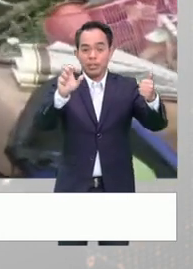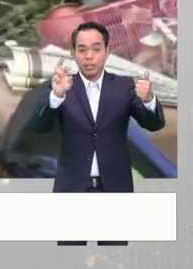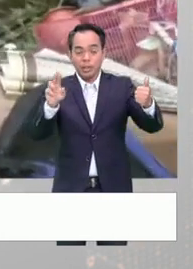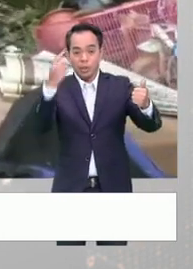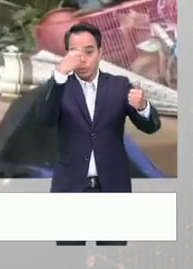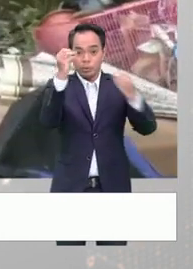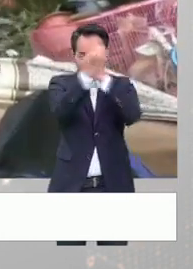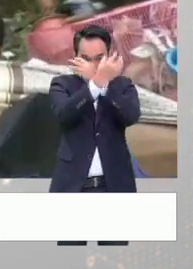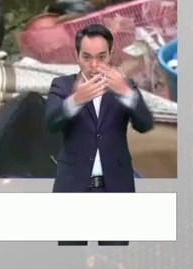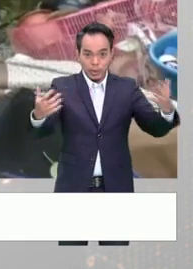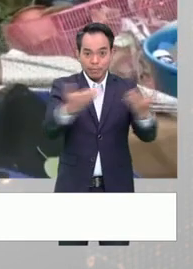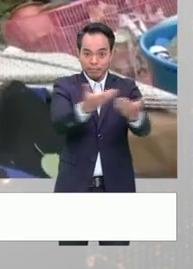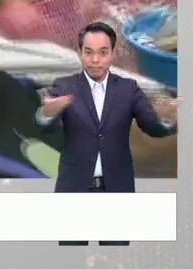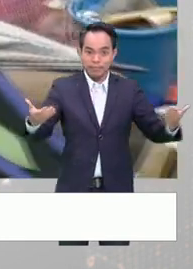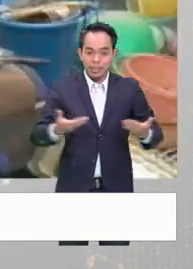wanita